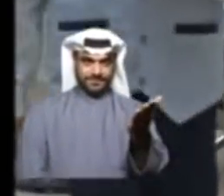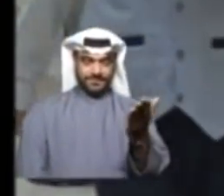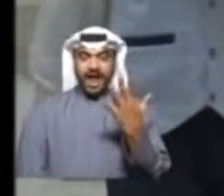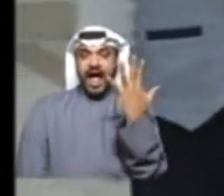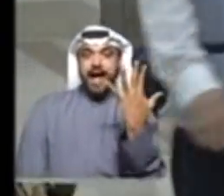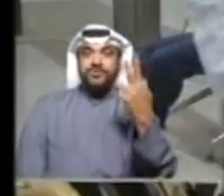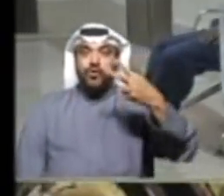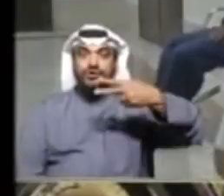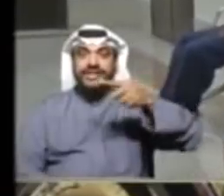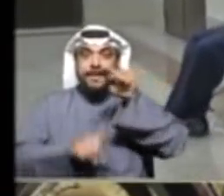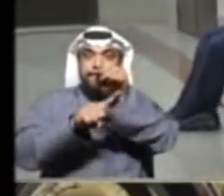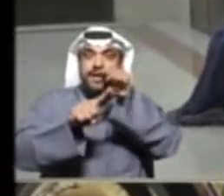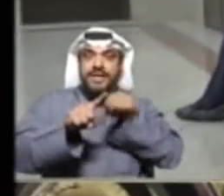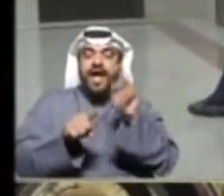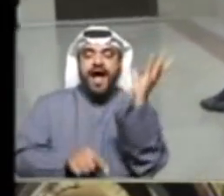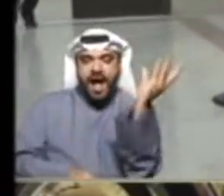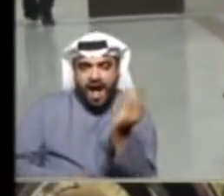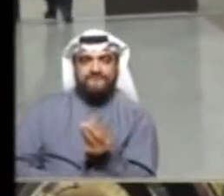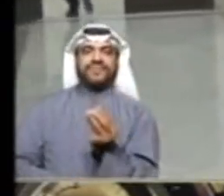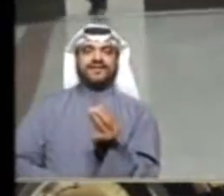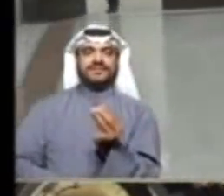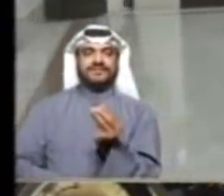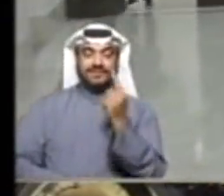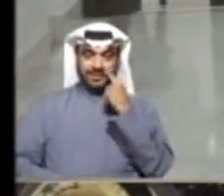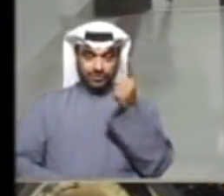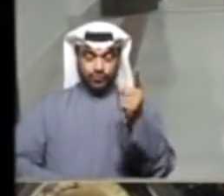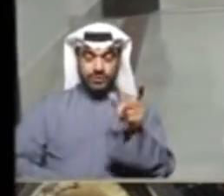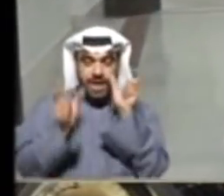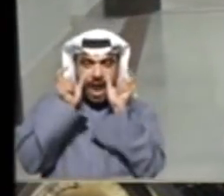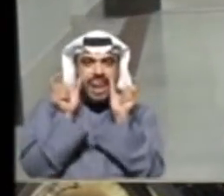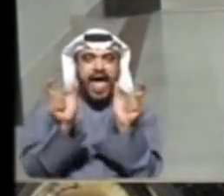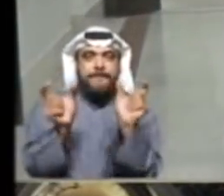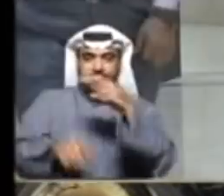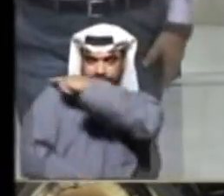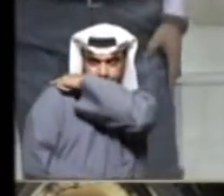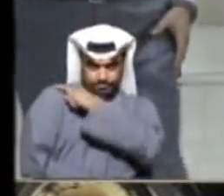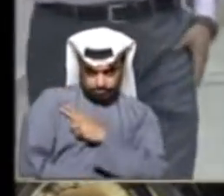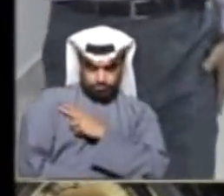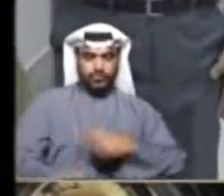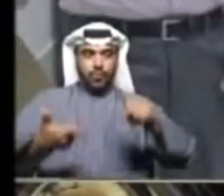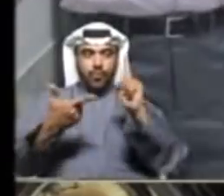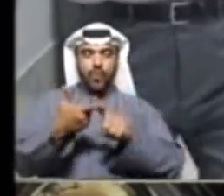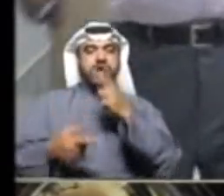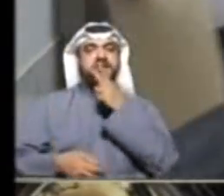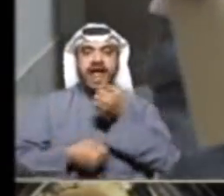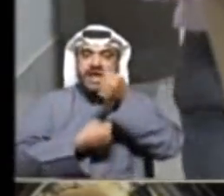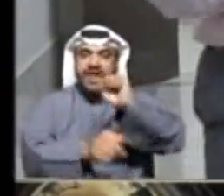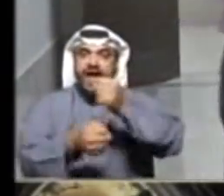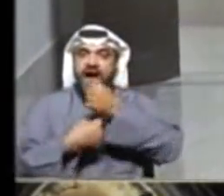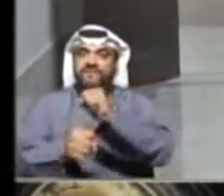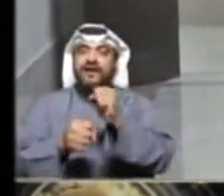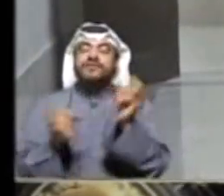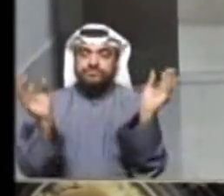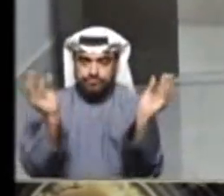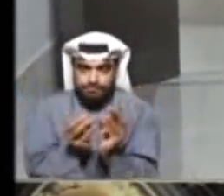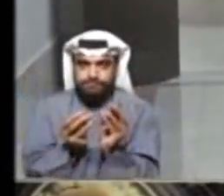25% نسبة خفض العمالة الوافدة، الأمن والنظافة من العقود والمشاريع الحكومية لمعالجة الاختلالات في